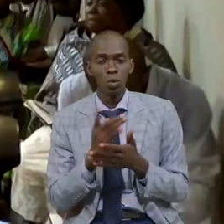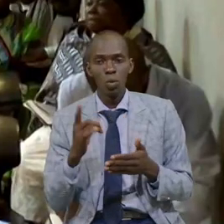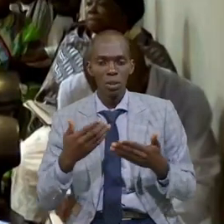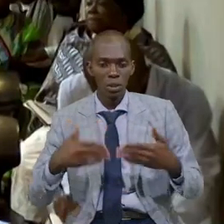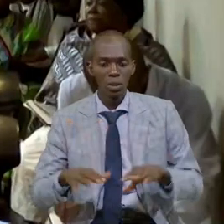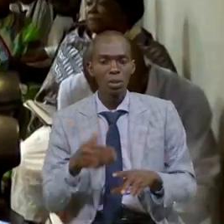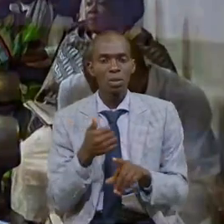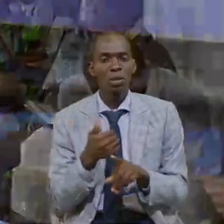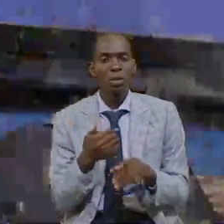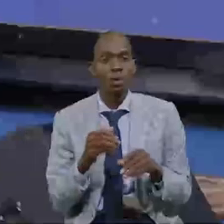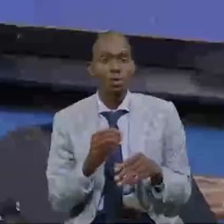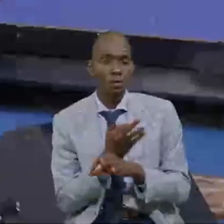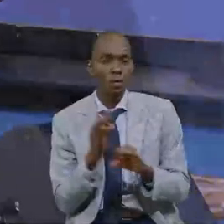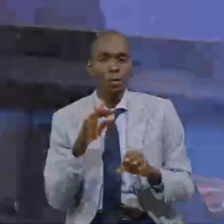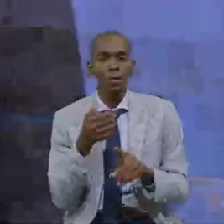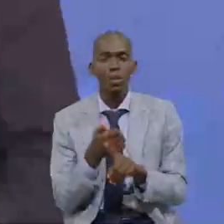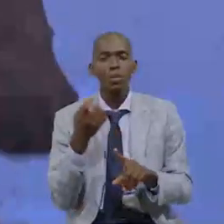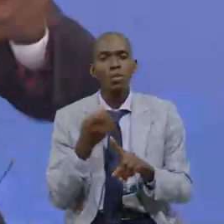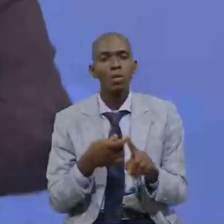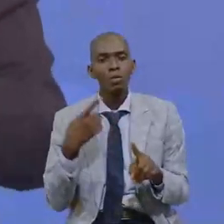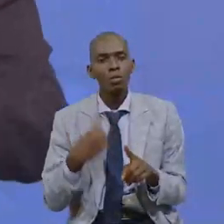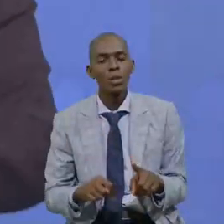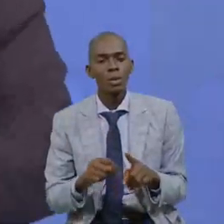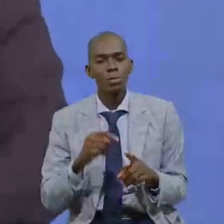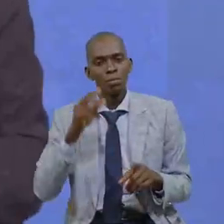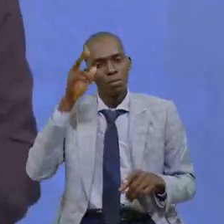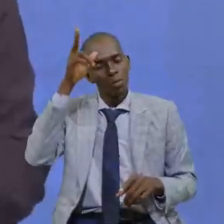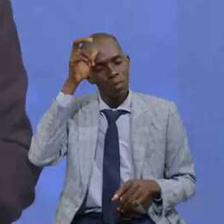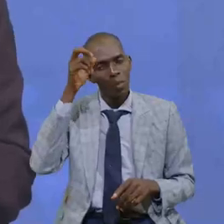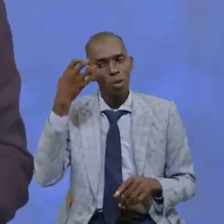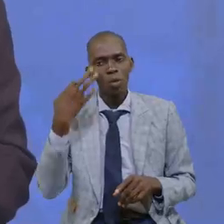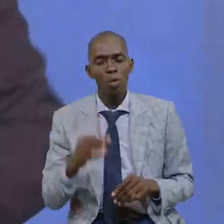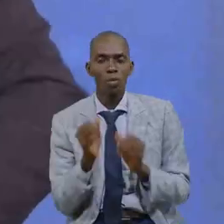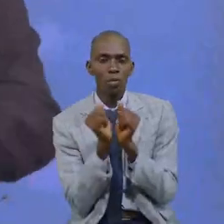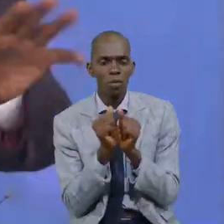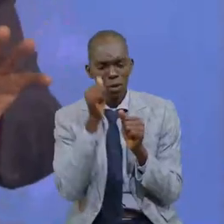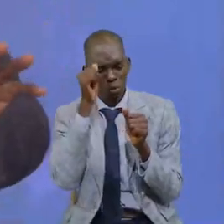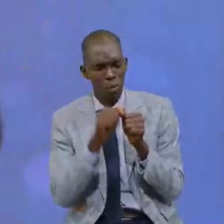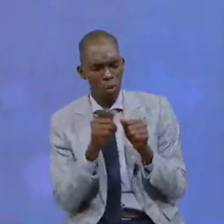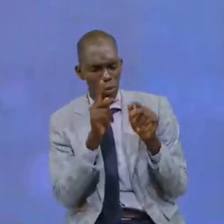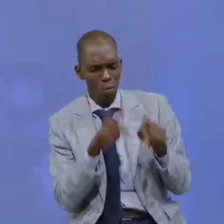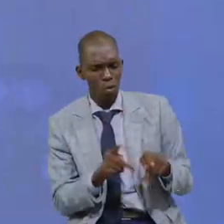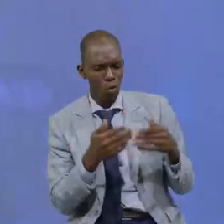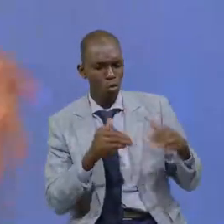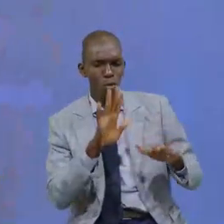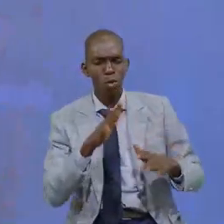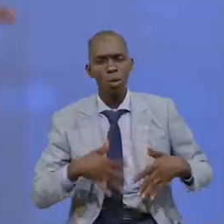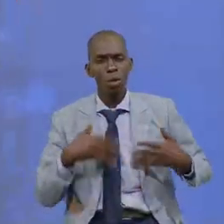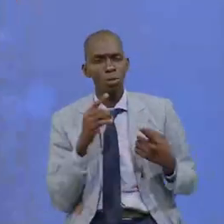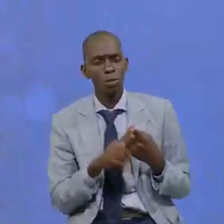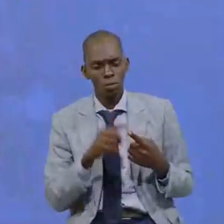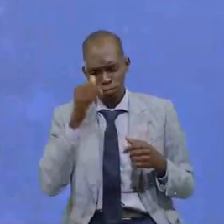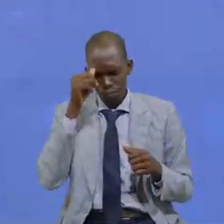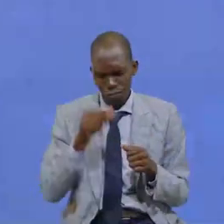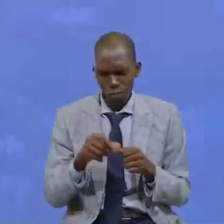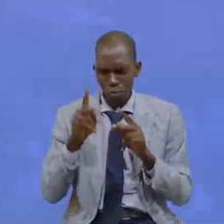Et il se vend au démon de la captivité. Tu dois te récupérer. La personne à qui tu t'es vendu, la personne